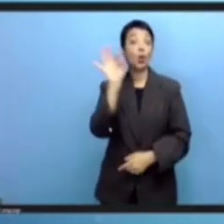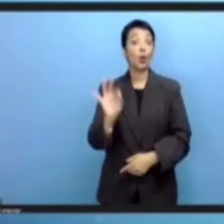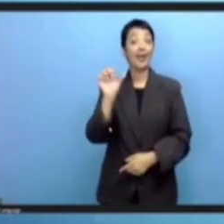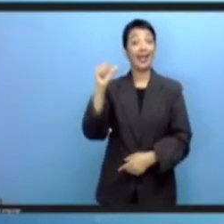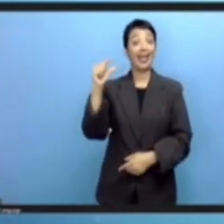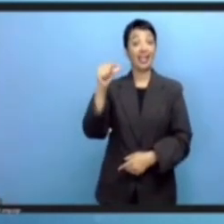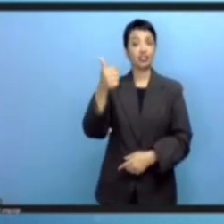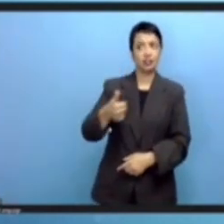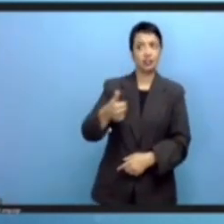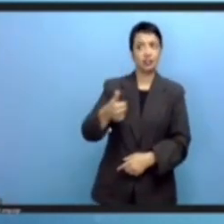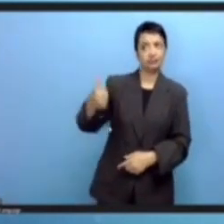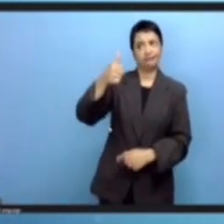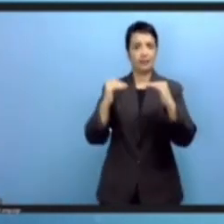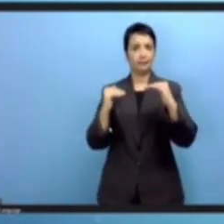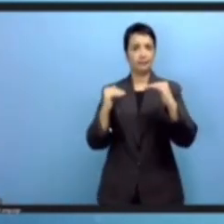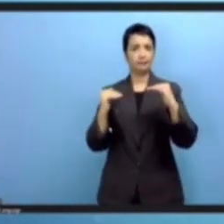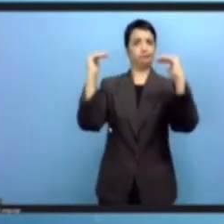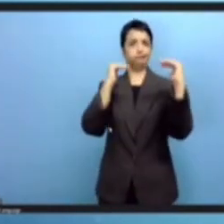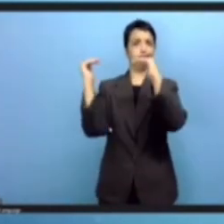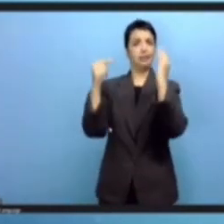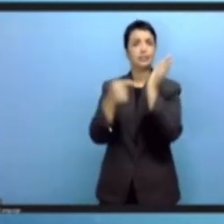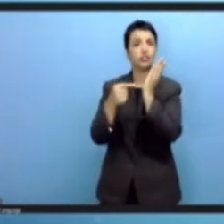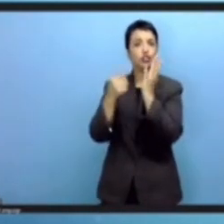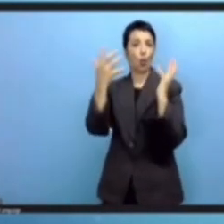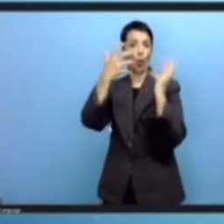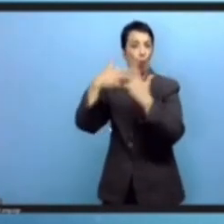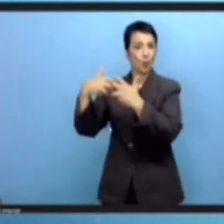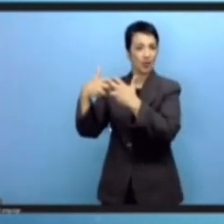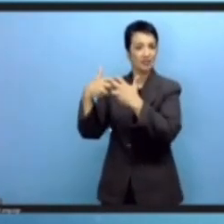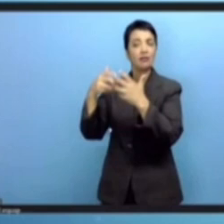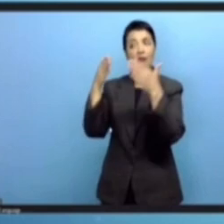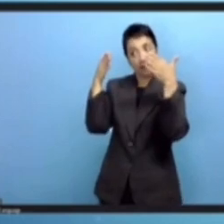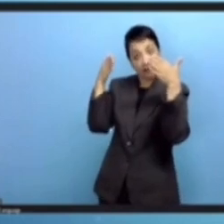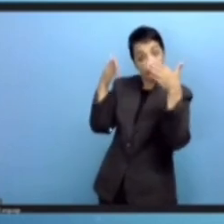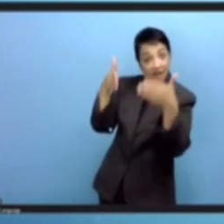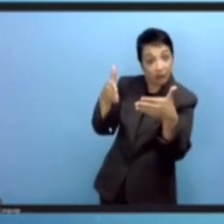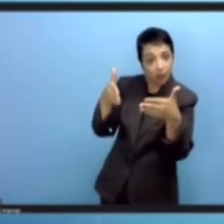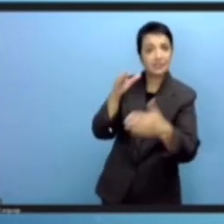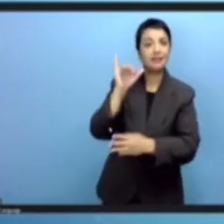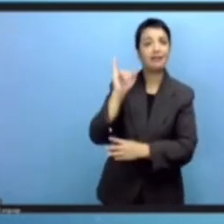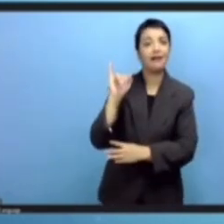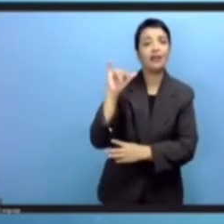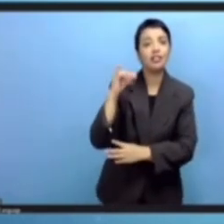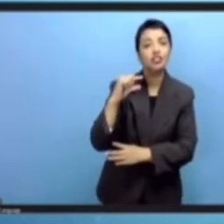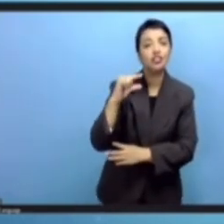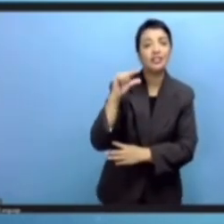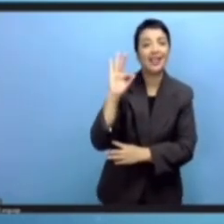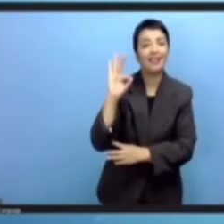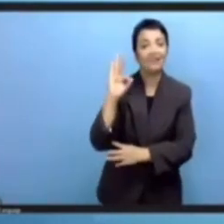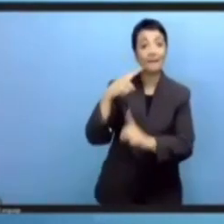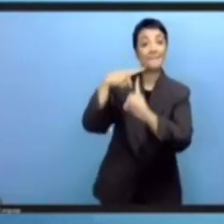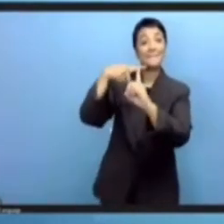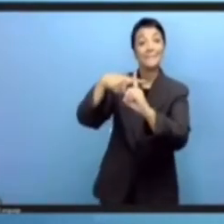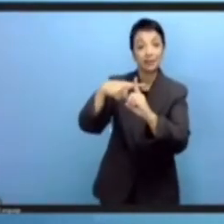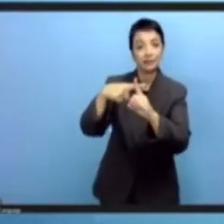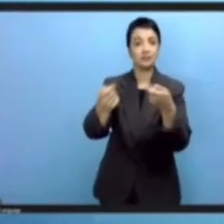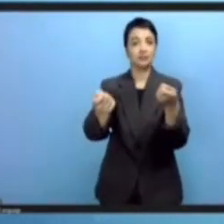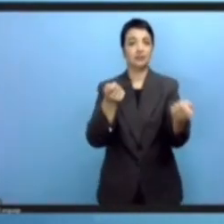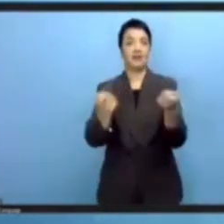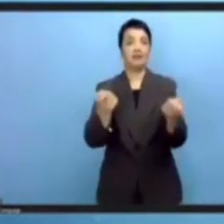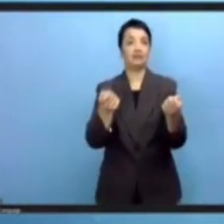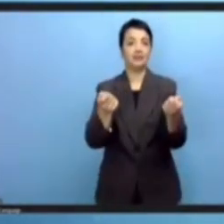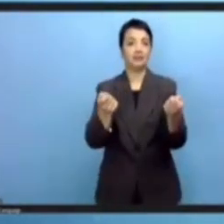laquelle que dans le panel du secrétaire général sur la coopération digitale, on a parlé du